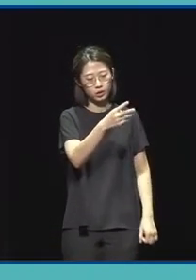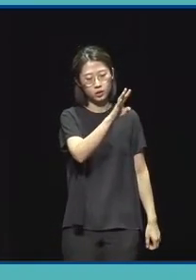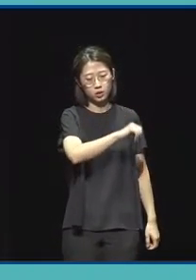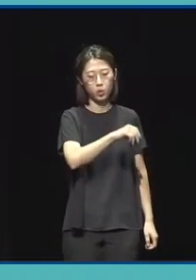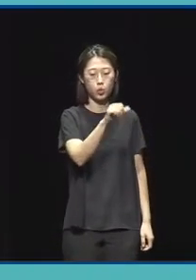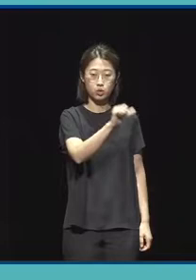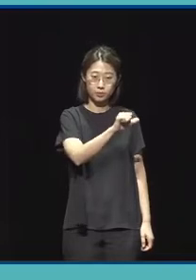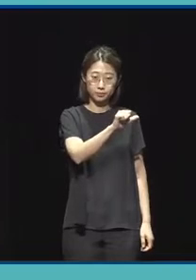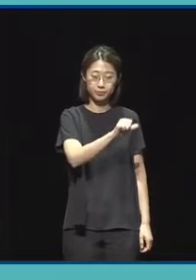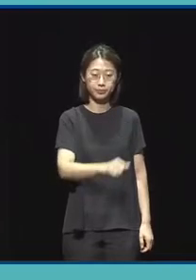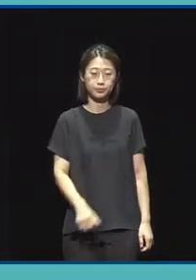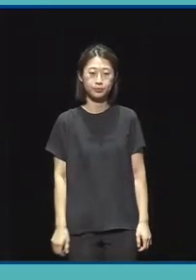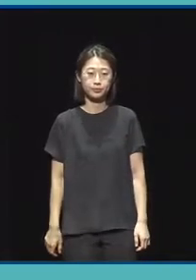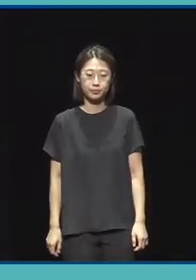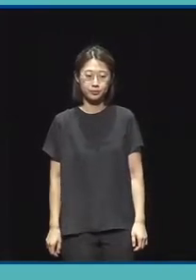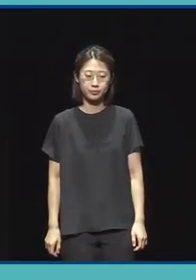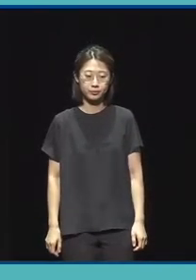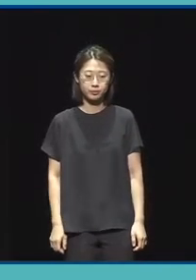정액